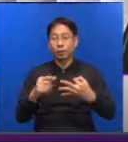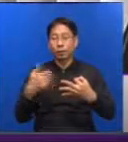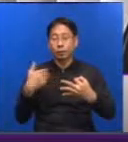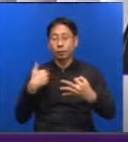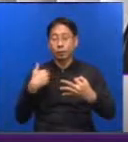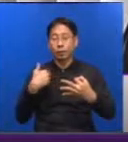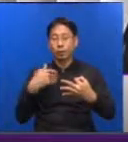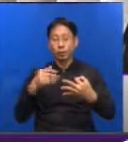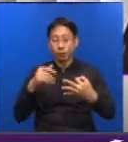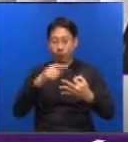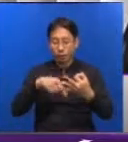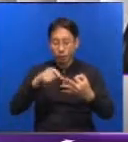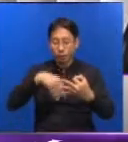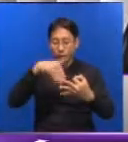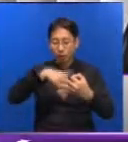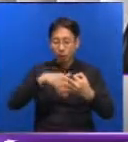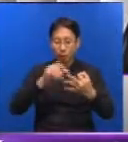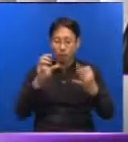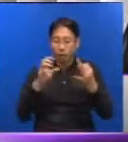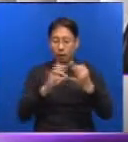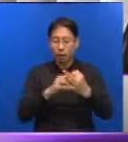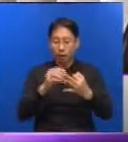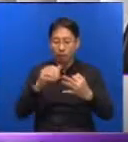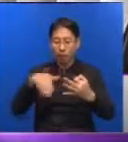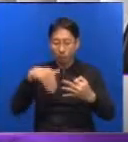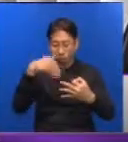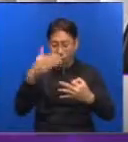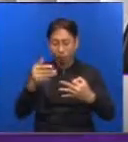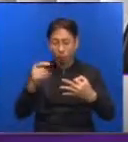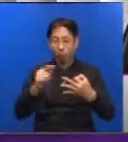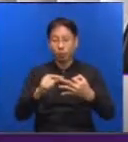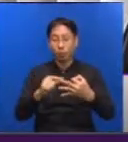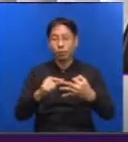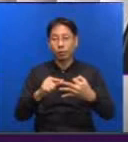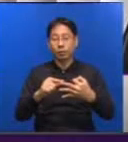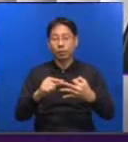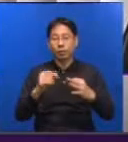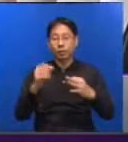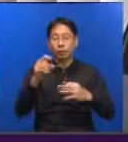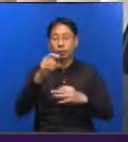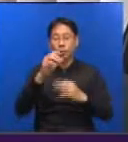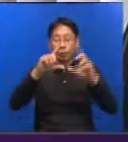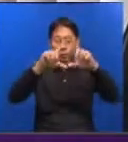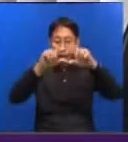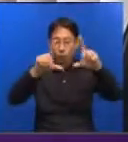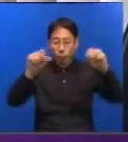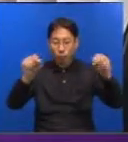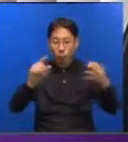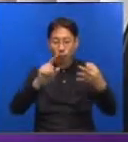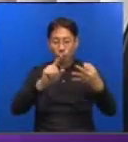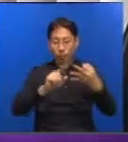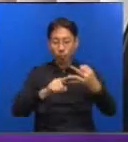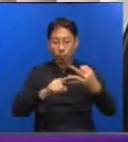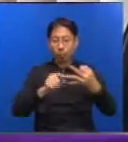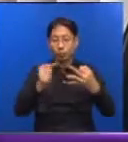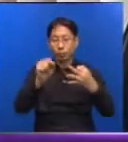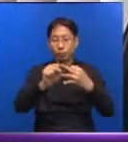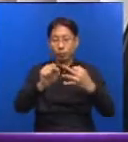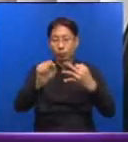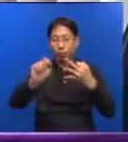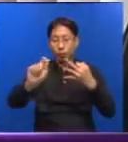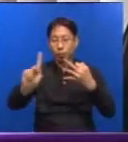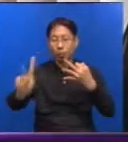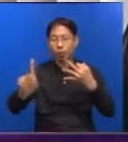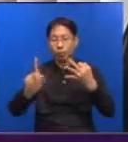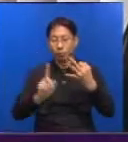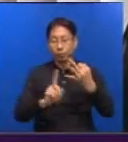การเลกตงกลาง disappointed ฉัและมุสะค